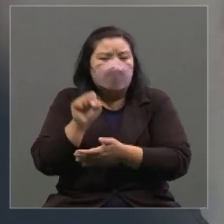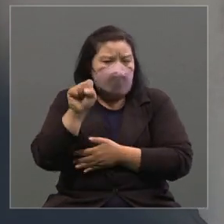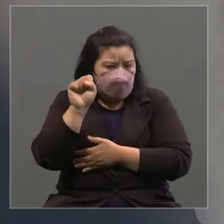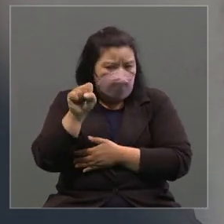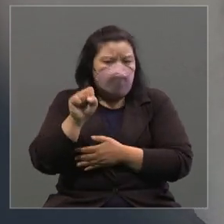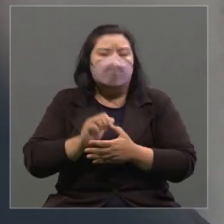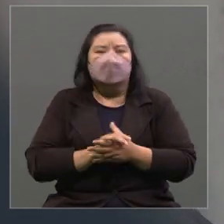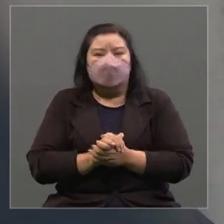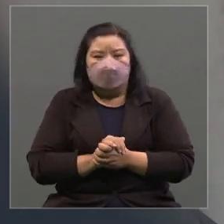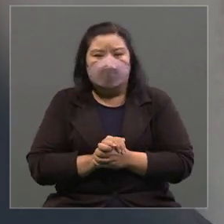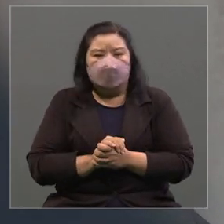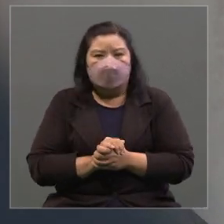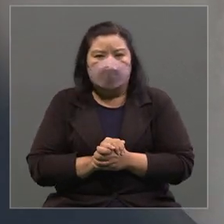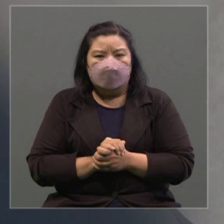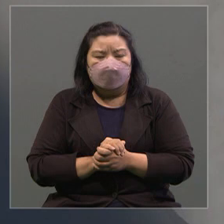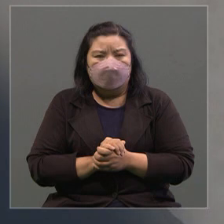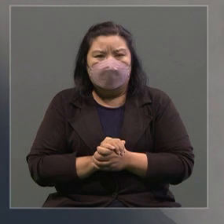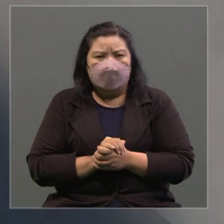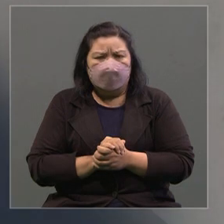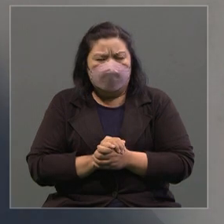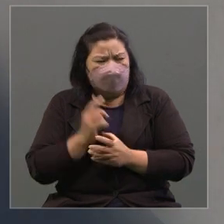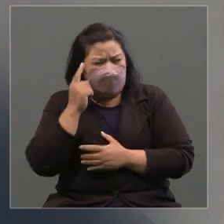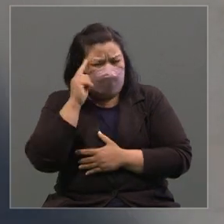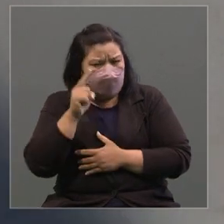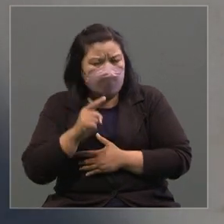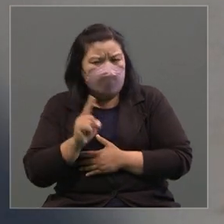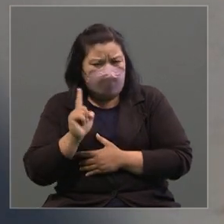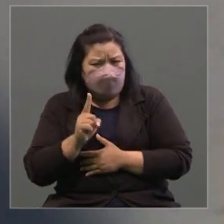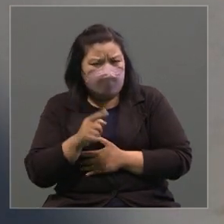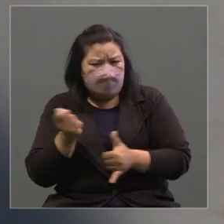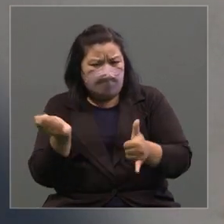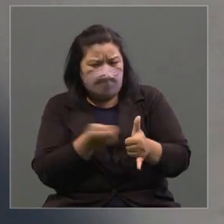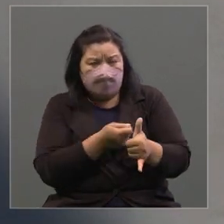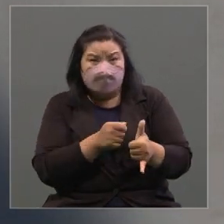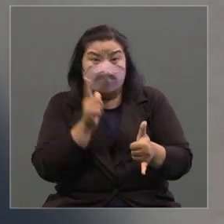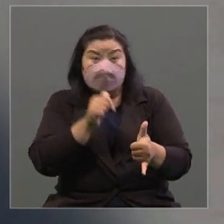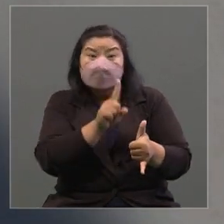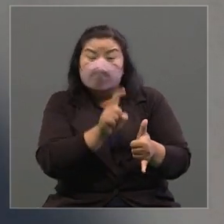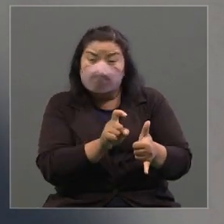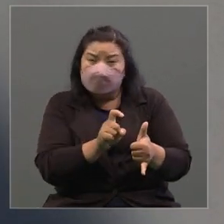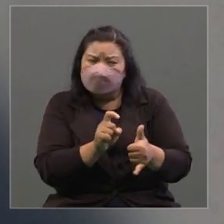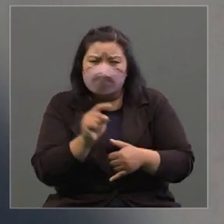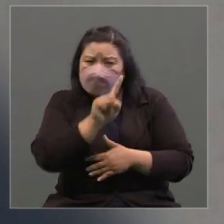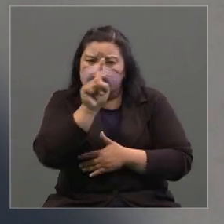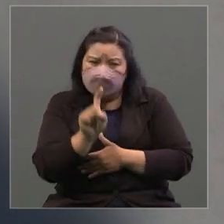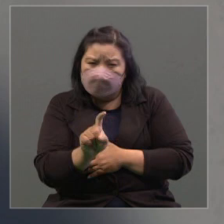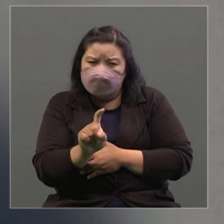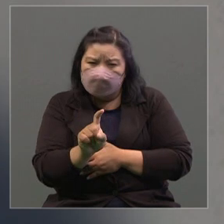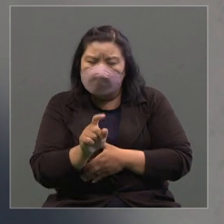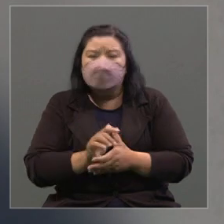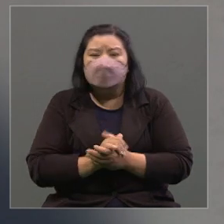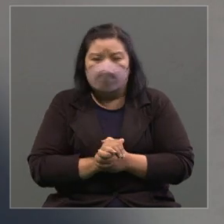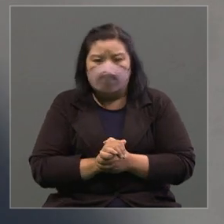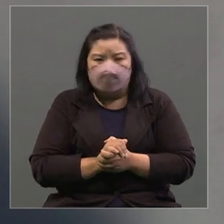าน มันจูงใจขนาดถึงทำให้ต้องมาทำลายร่างกายเขาเลยเหรอ ก็เวล